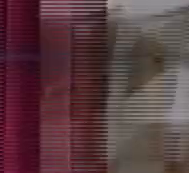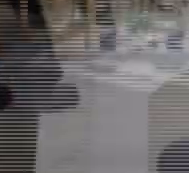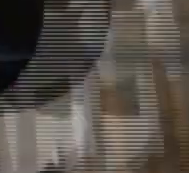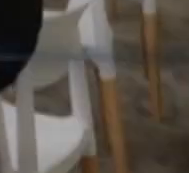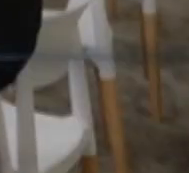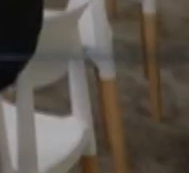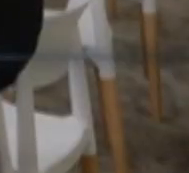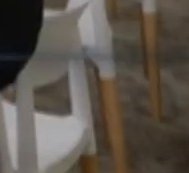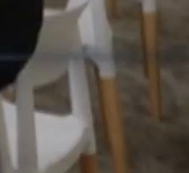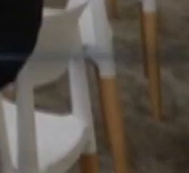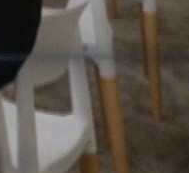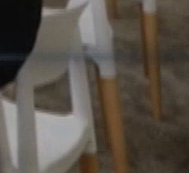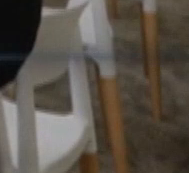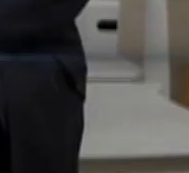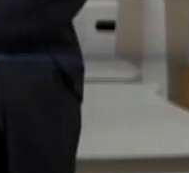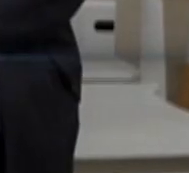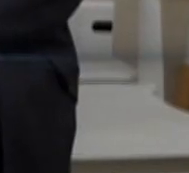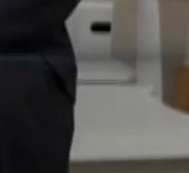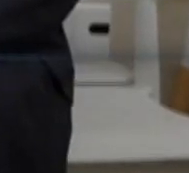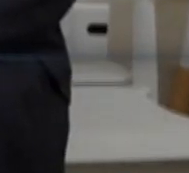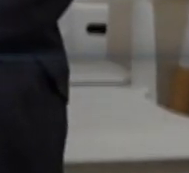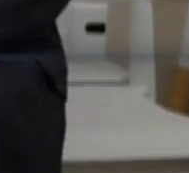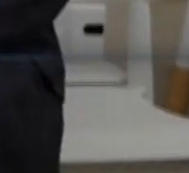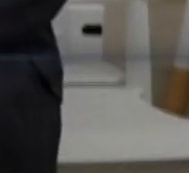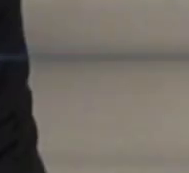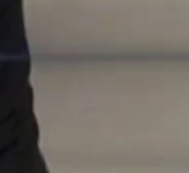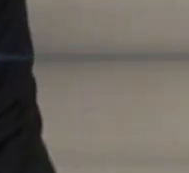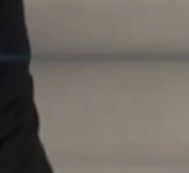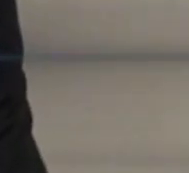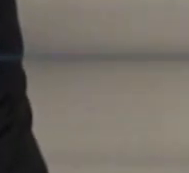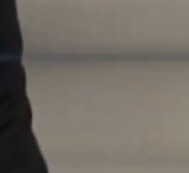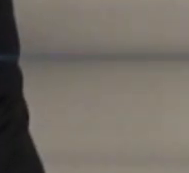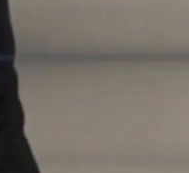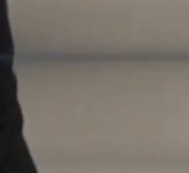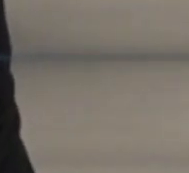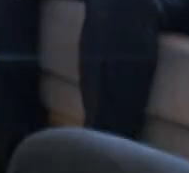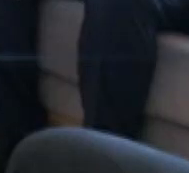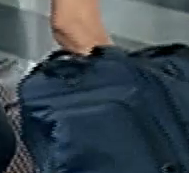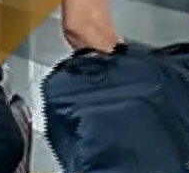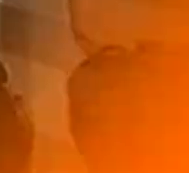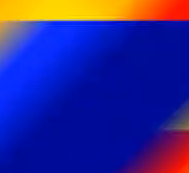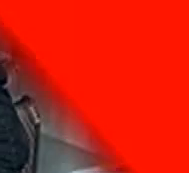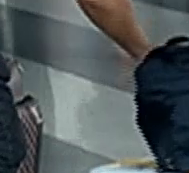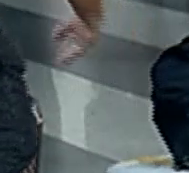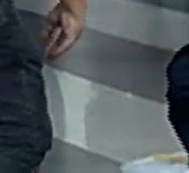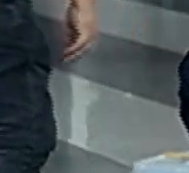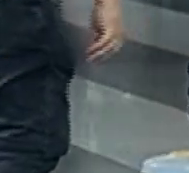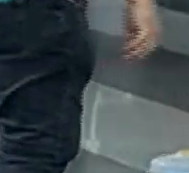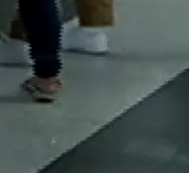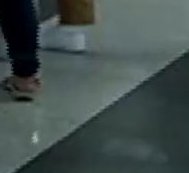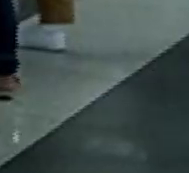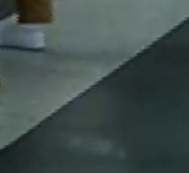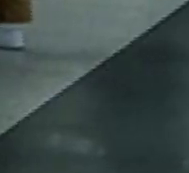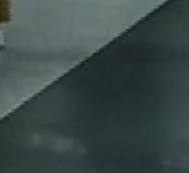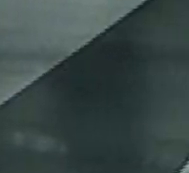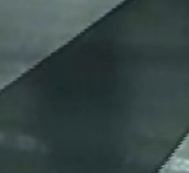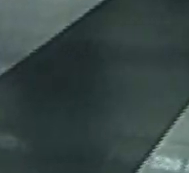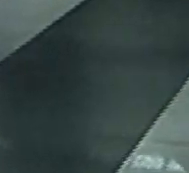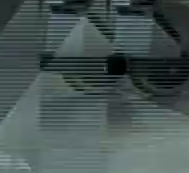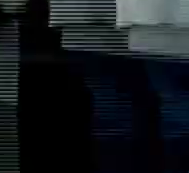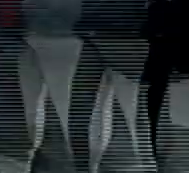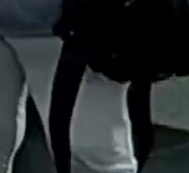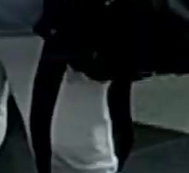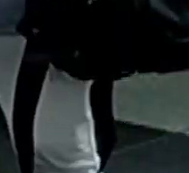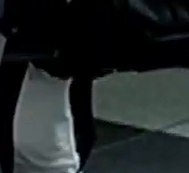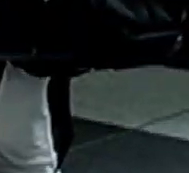mga bansa sa Asia na may magandang ekonomiya ayon kay Pangulong Bongbong Marcos. Ilang flights sa NAIA na antala